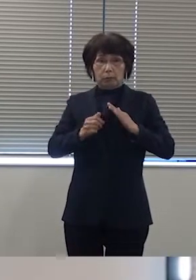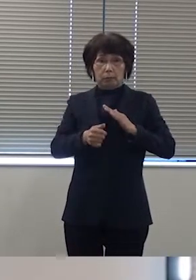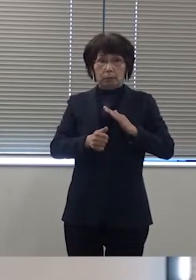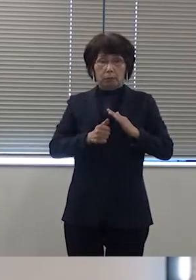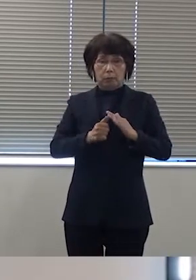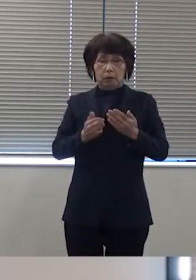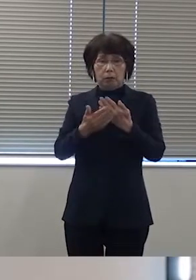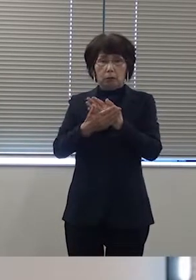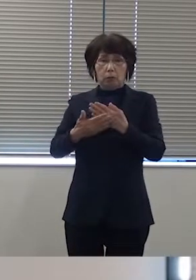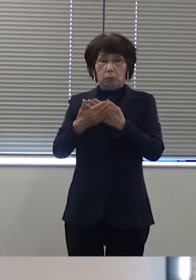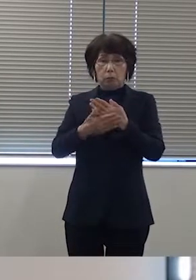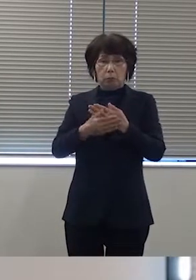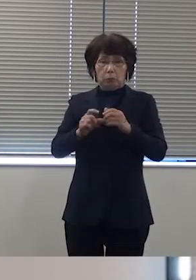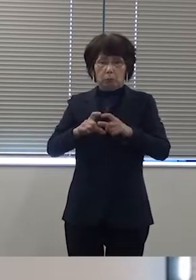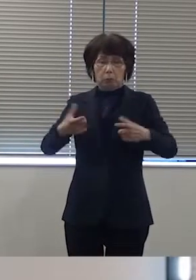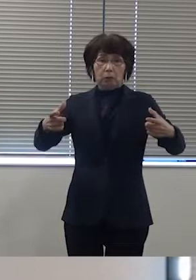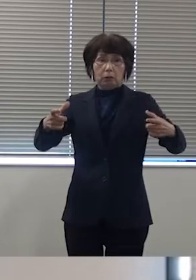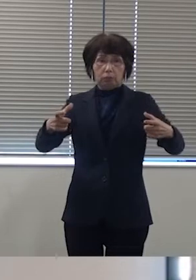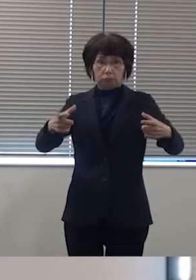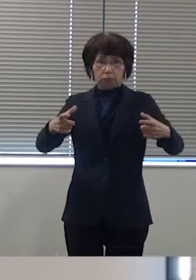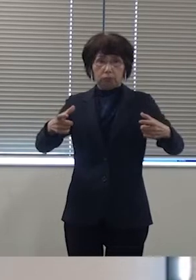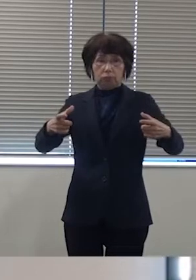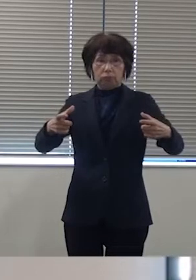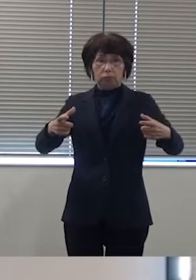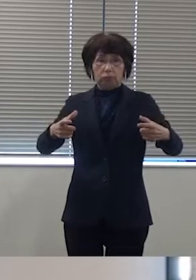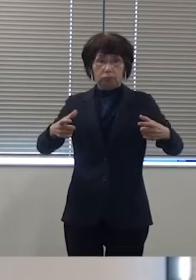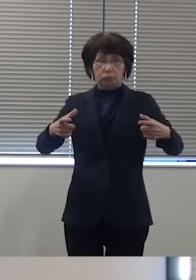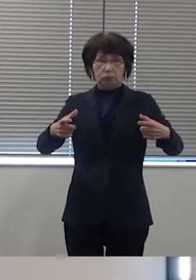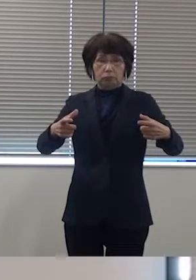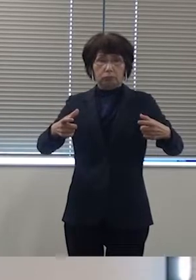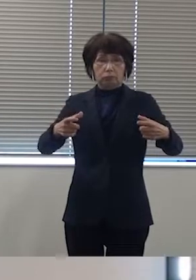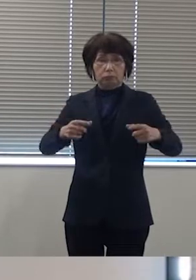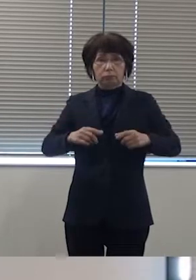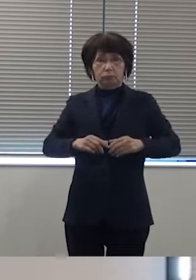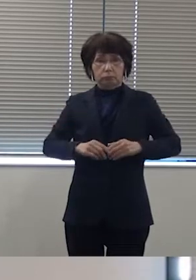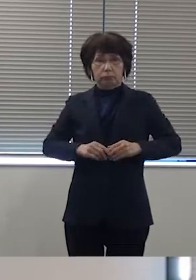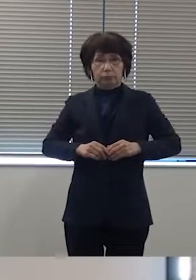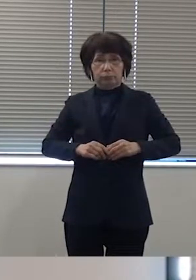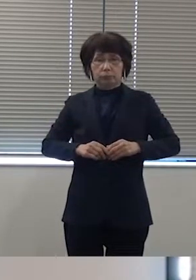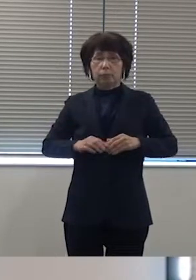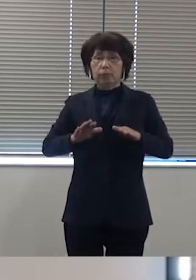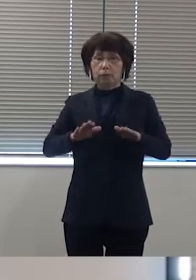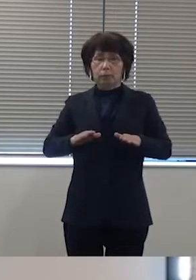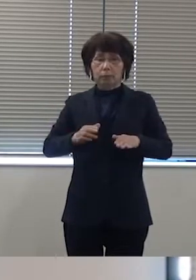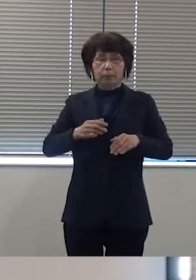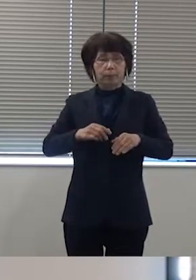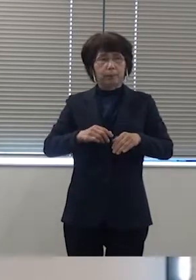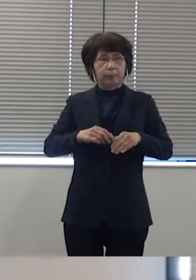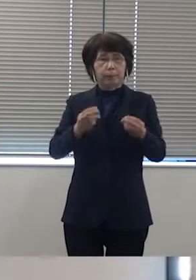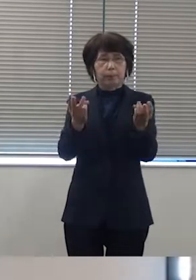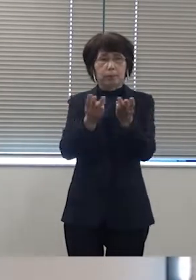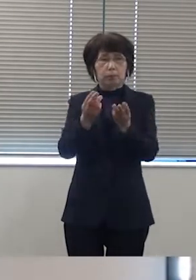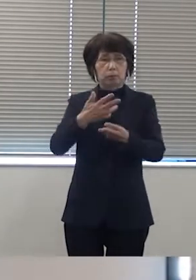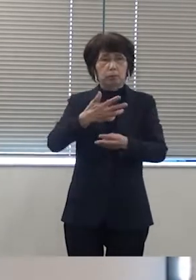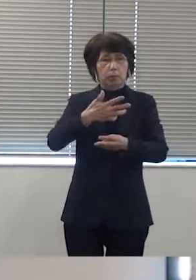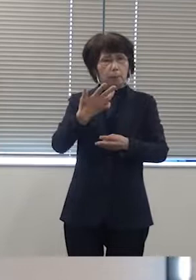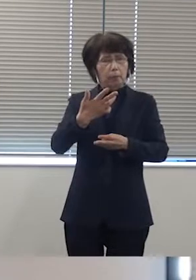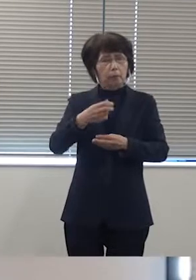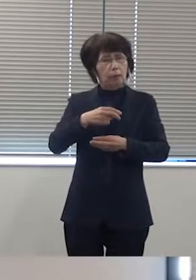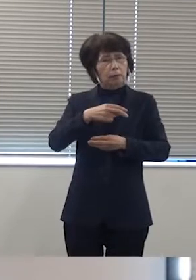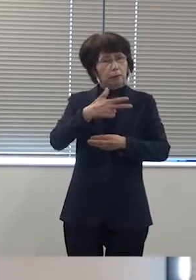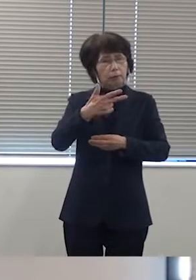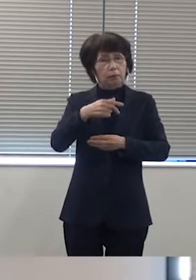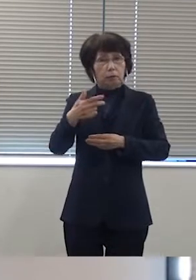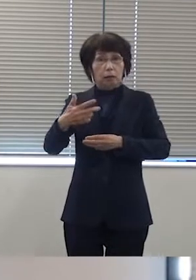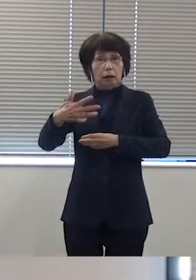して、その1ページの右横の下にありますが、大体800人前後、700人から